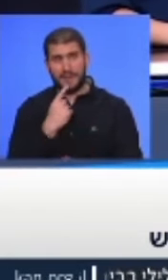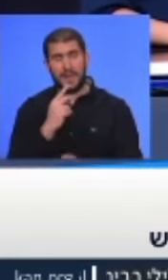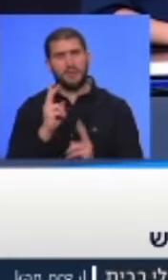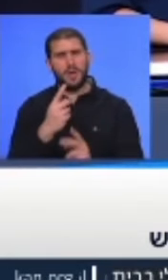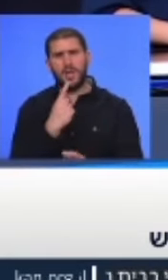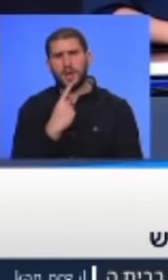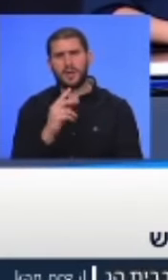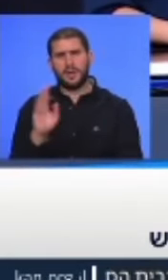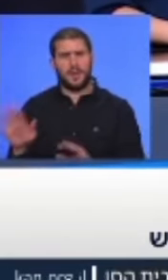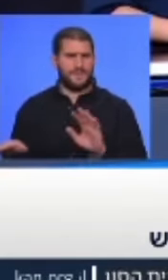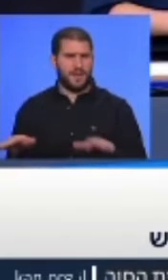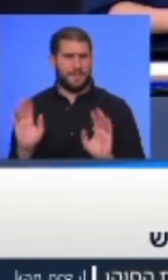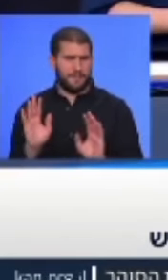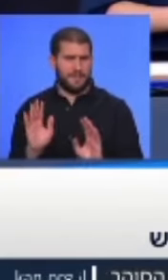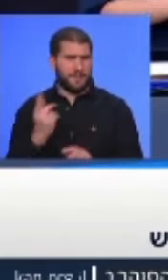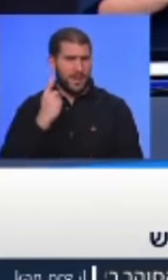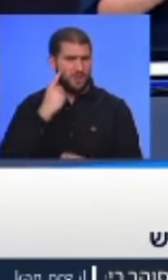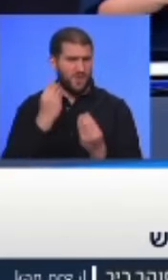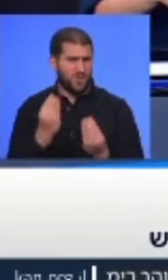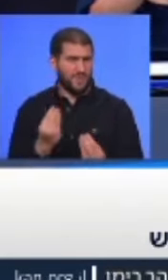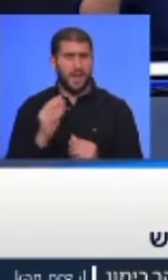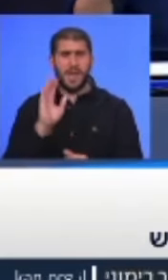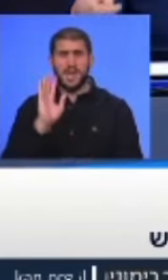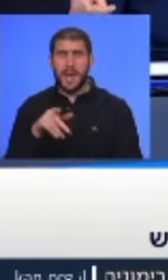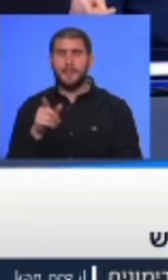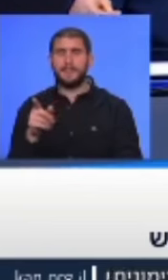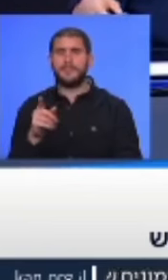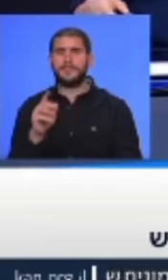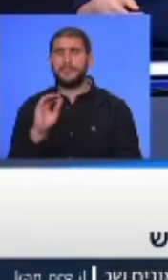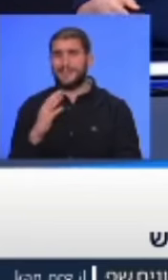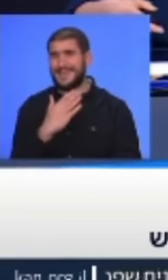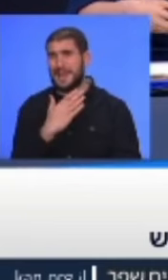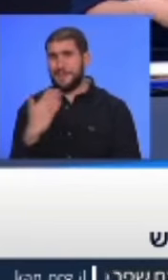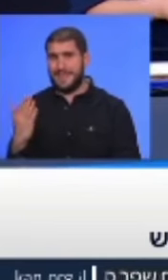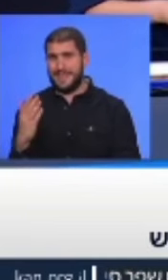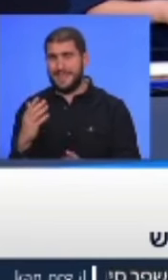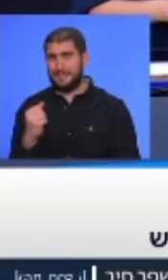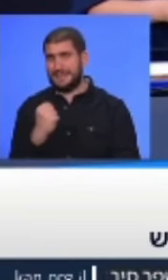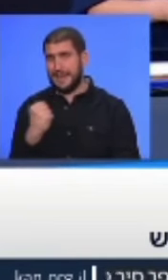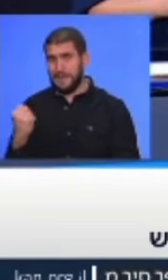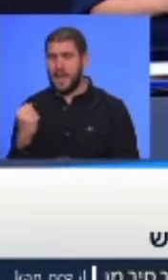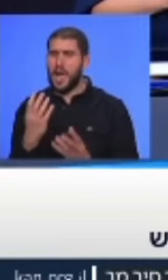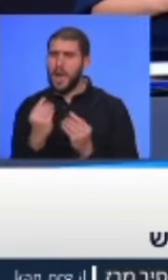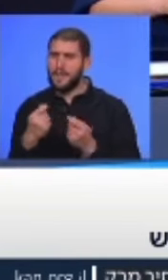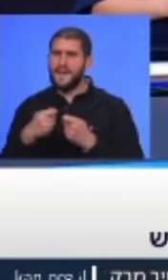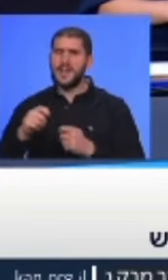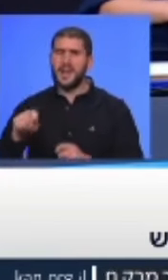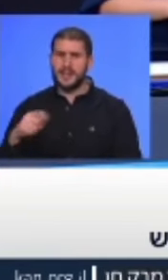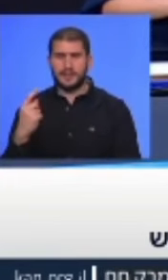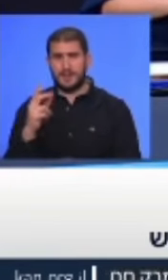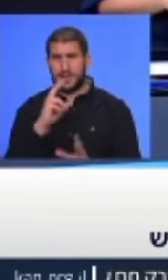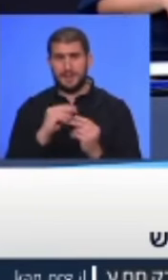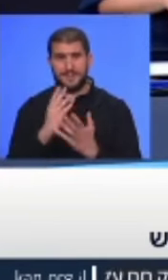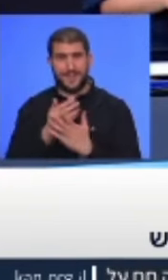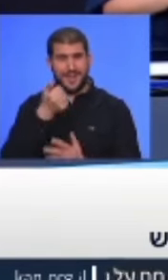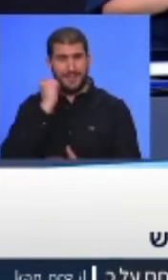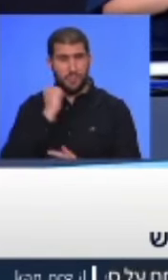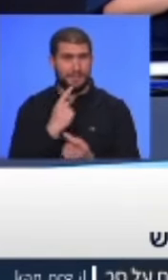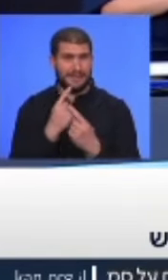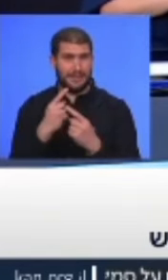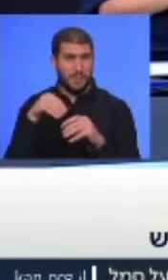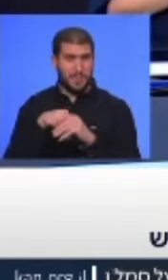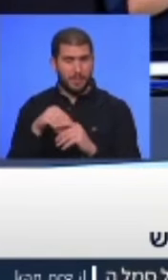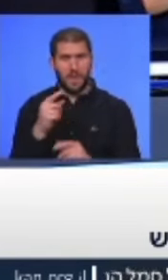שני הצדדים, אם נחשוב טוב. גם בצד ימין של המפה הפוליטית, הרבה חברי כנסת, שדיברתי איתם אתמול בשיחות סגורות,